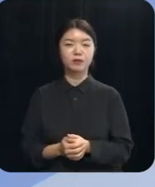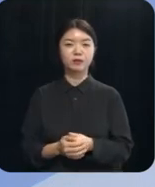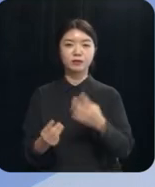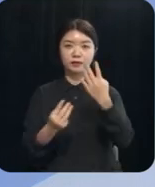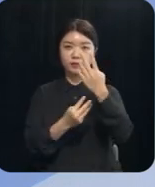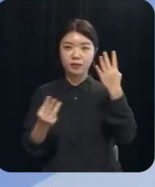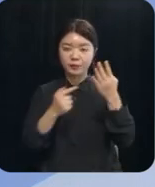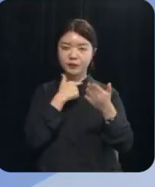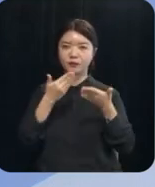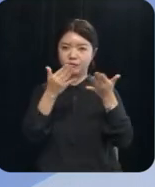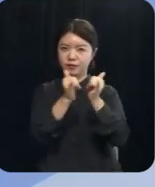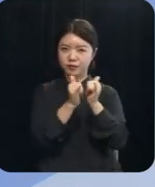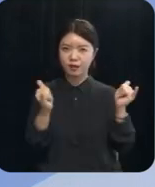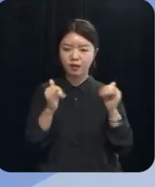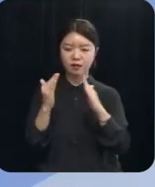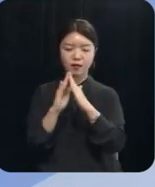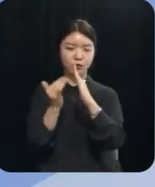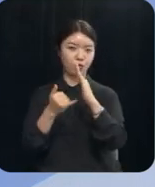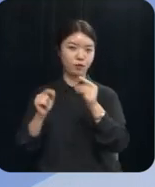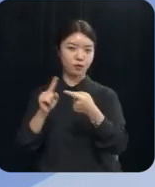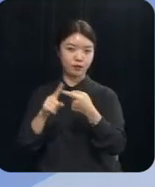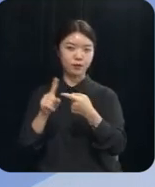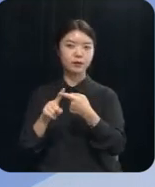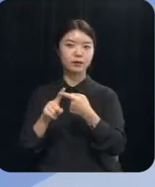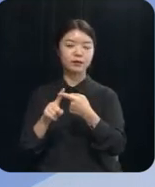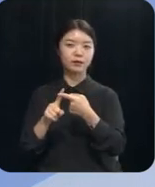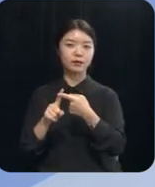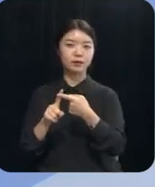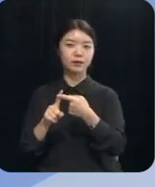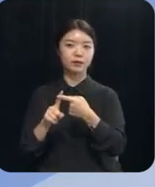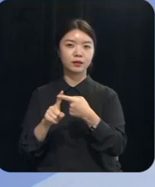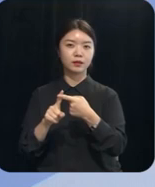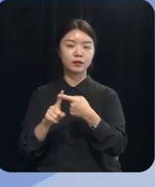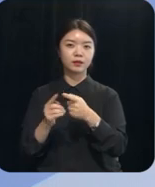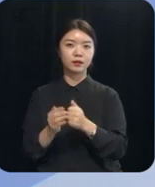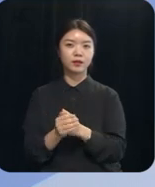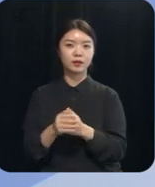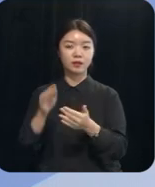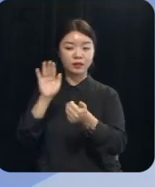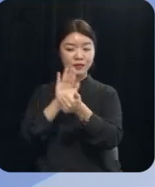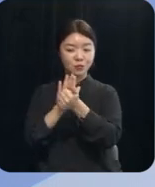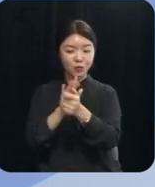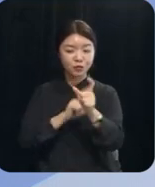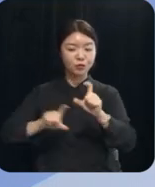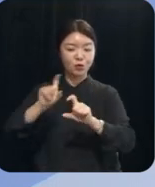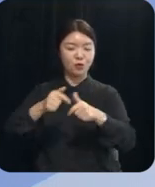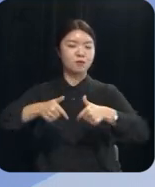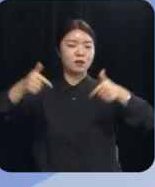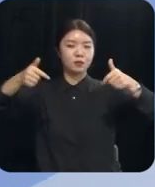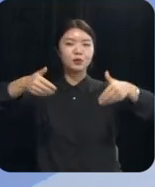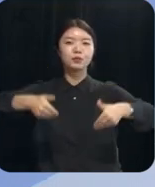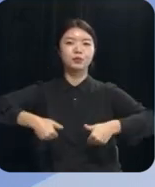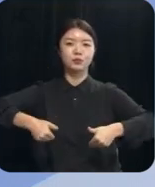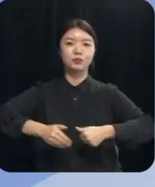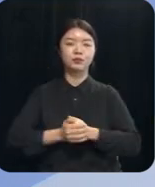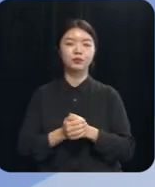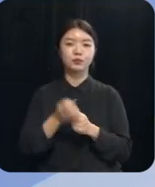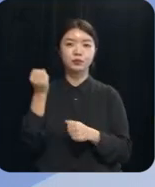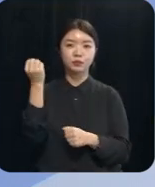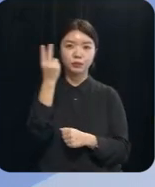4.3 희생자 유가족에 대한 그 유족 복지들이 확대될 필요가 있다고 보았습니다.